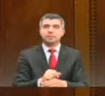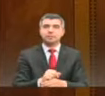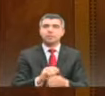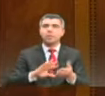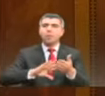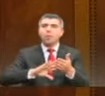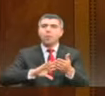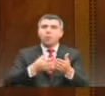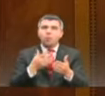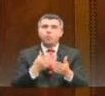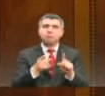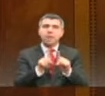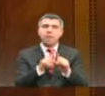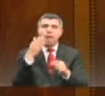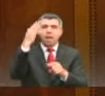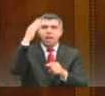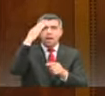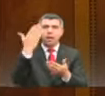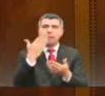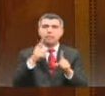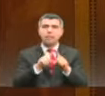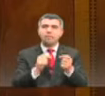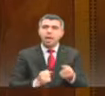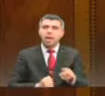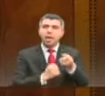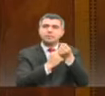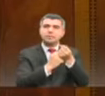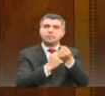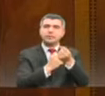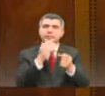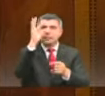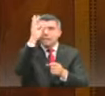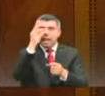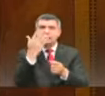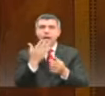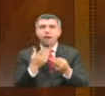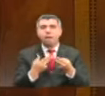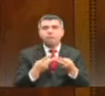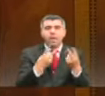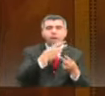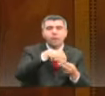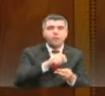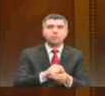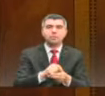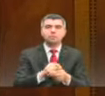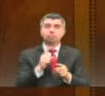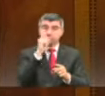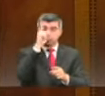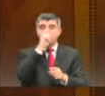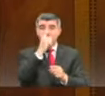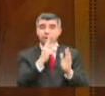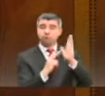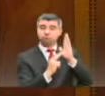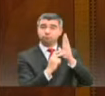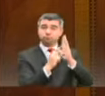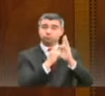وتوفر فرصاً واعدة للارتقاء بالسياسات العمومية والتقدم نحو الاستجابة